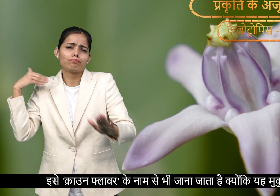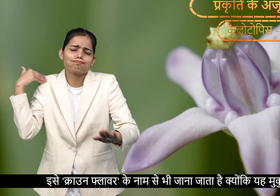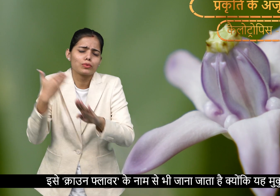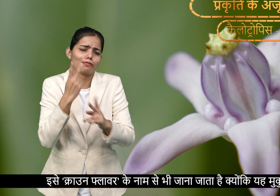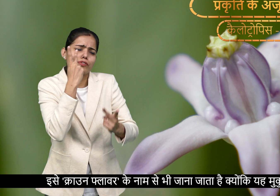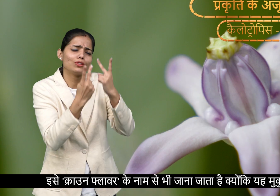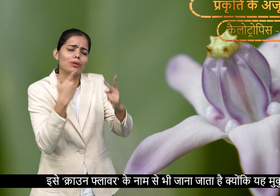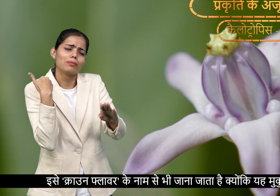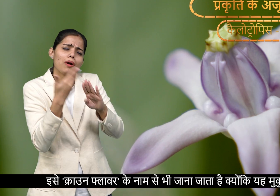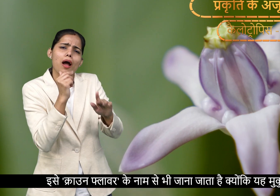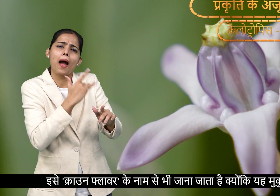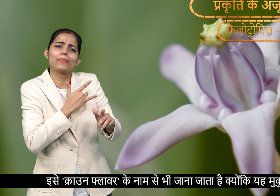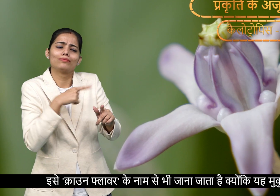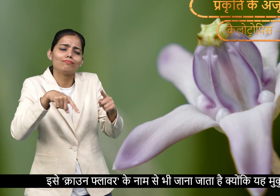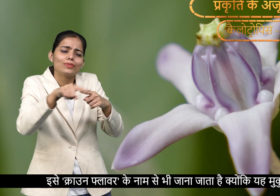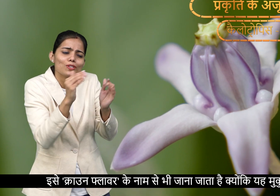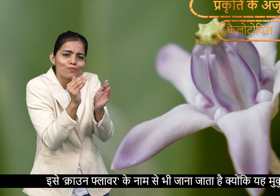है।